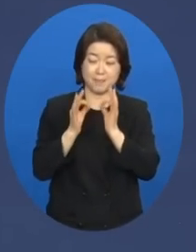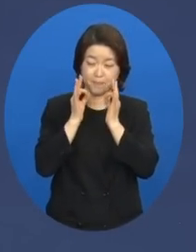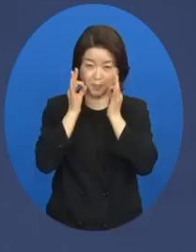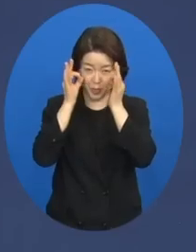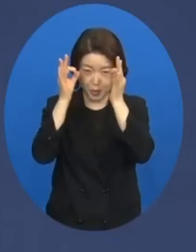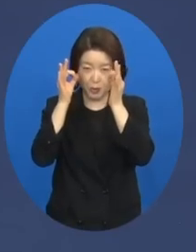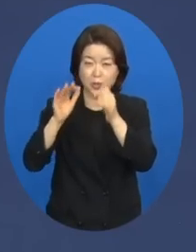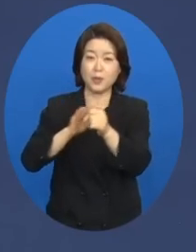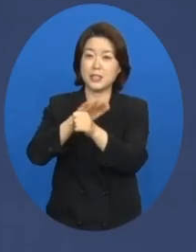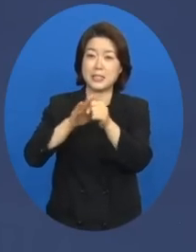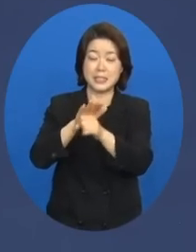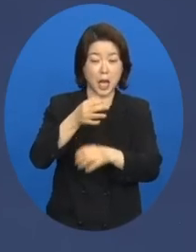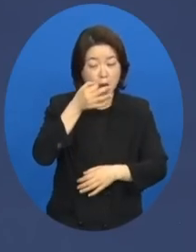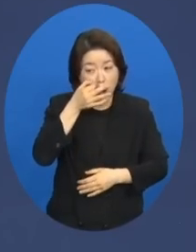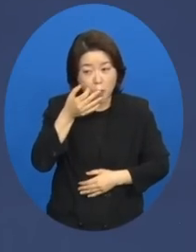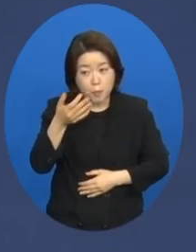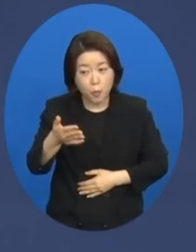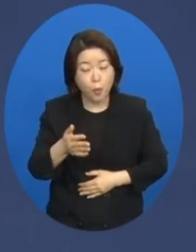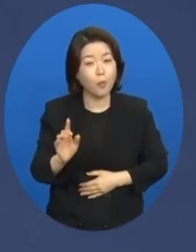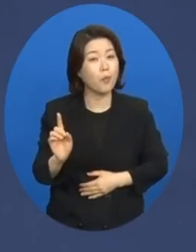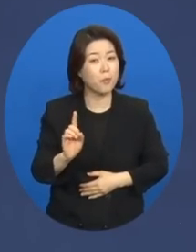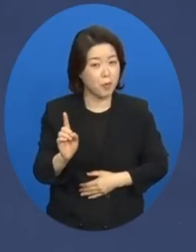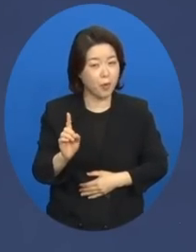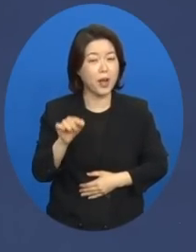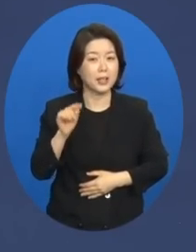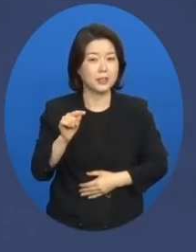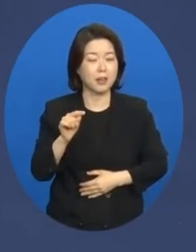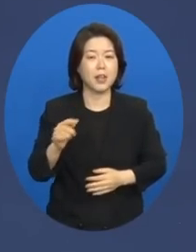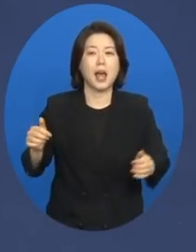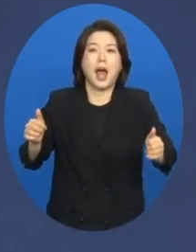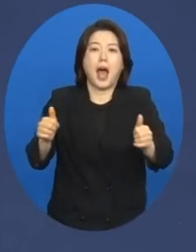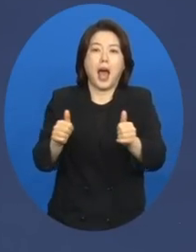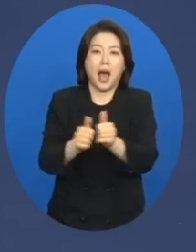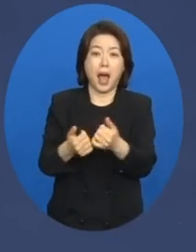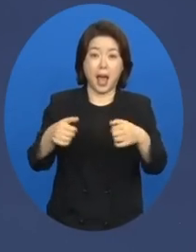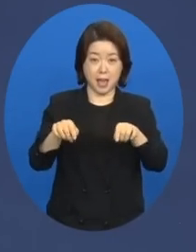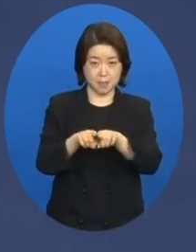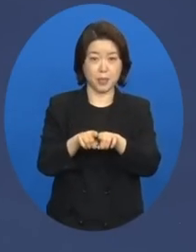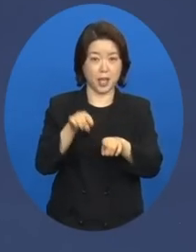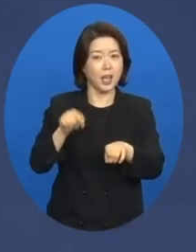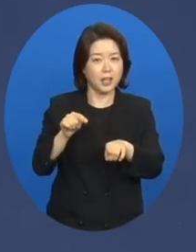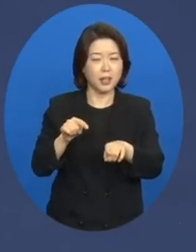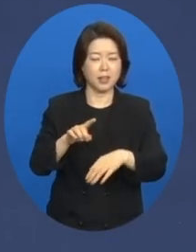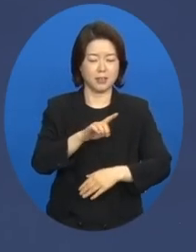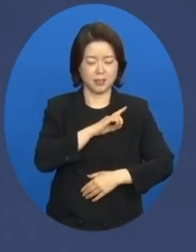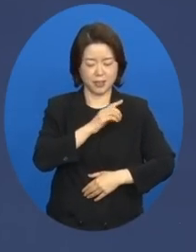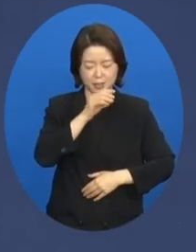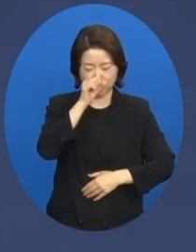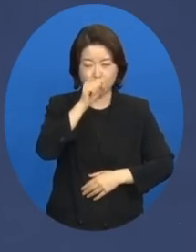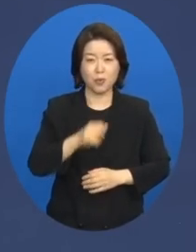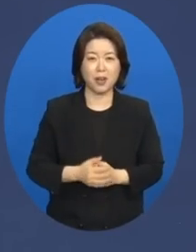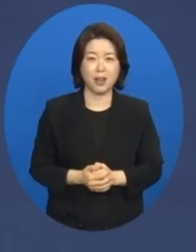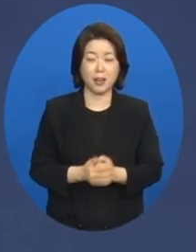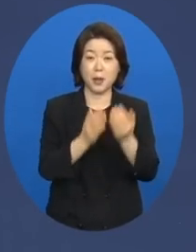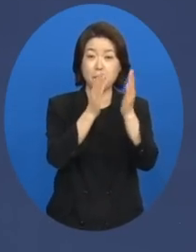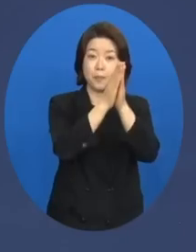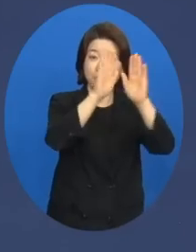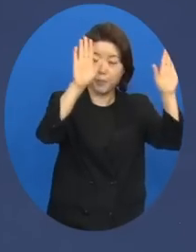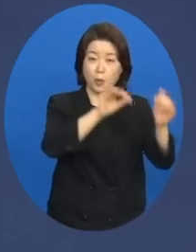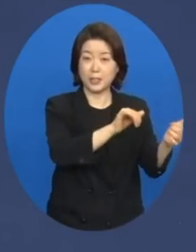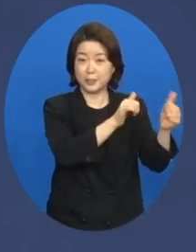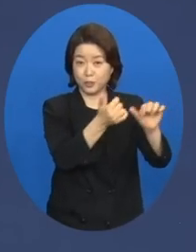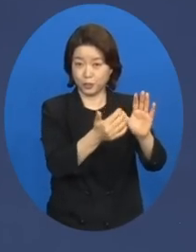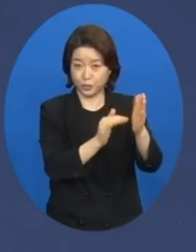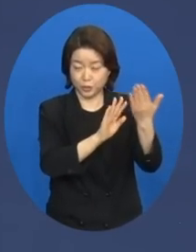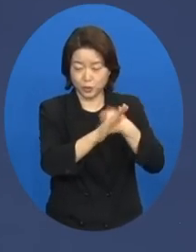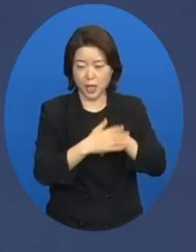정성과 사랑을 보여주는 게 있다면 그건 같이 하는 거잖아요. 함께 하는 거. 모세가 죽고 그